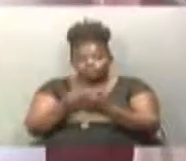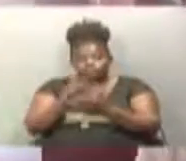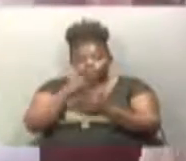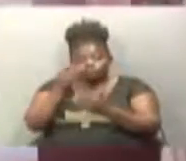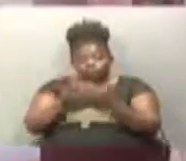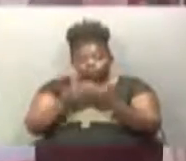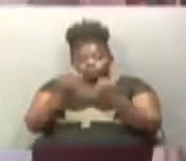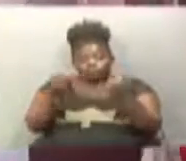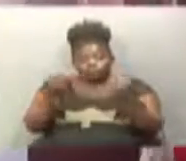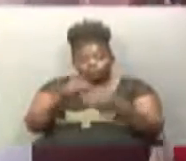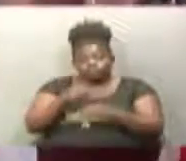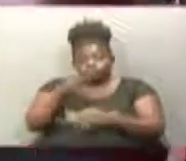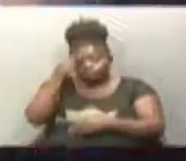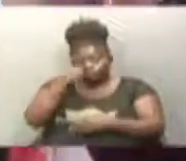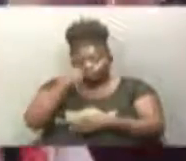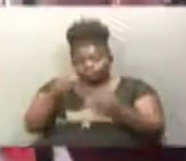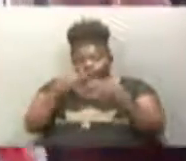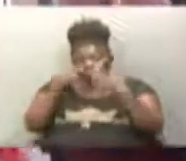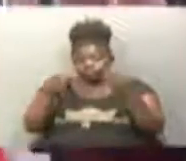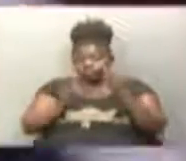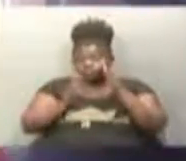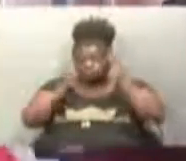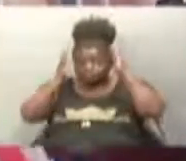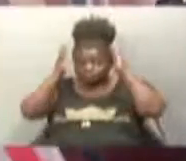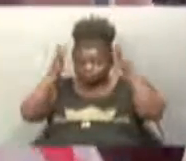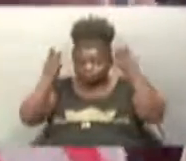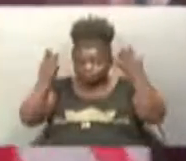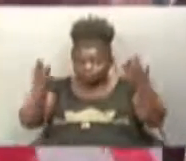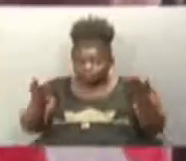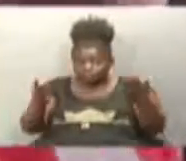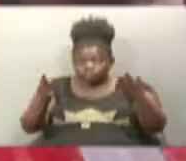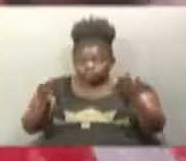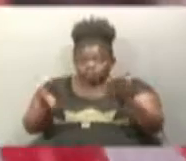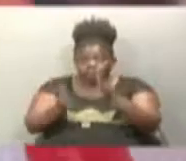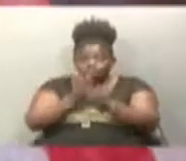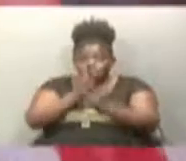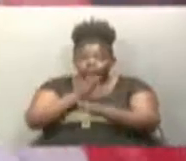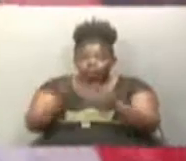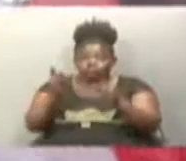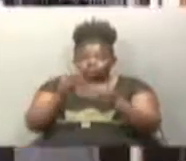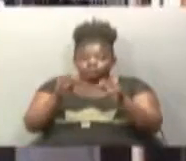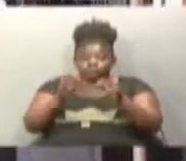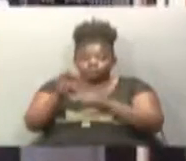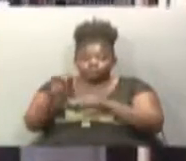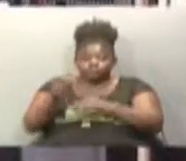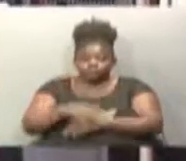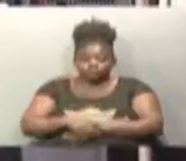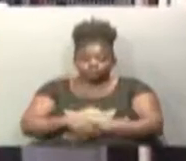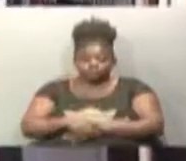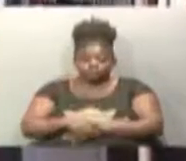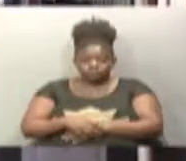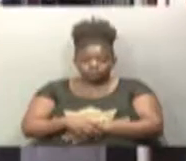okuliza abaana mu ddiini n'asiima Ssaabalabirizi olw'okulyowa abantu emyoyo.